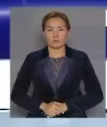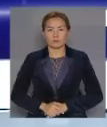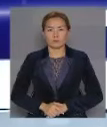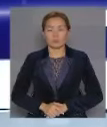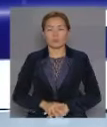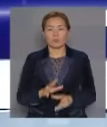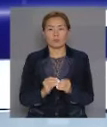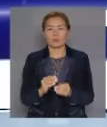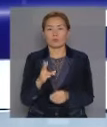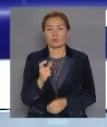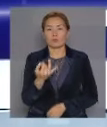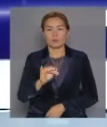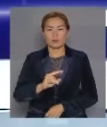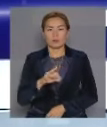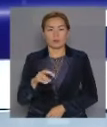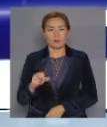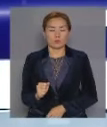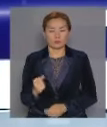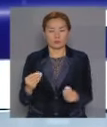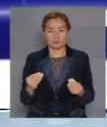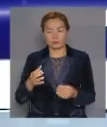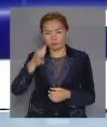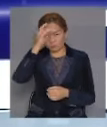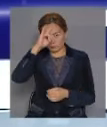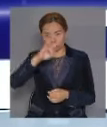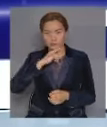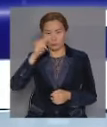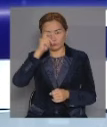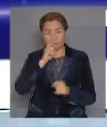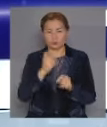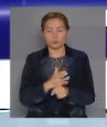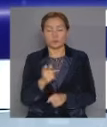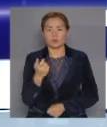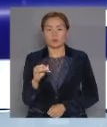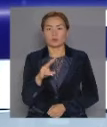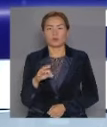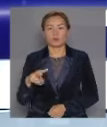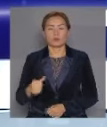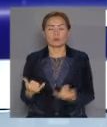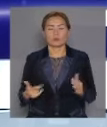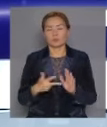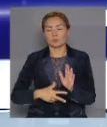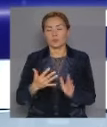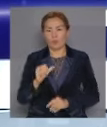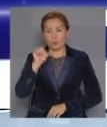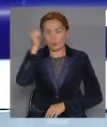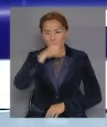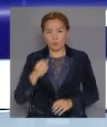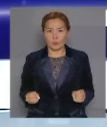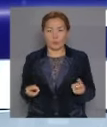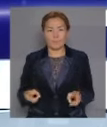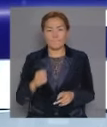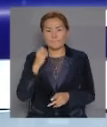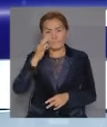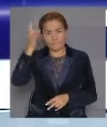Сын сардары Зейнолла, осындай атаумен көрнекті сыншы, мемлекеттік сыйлықтың лауреаты Зейнолла Серікқалиұлының 85 жыл толуына орай еске